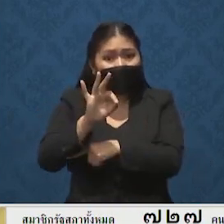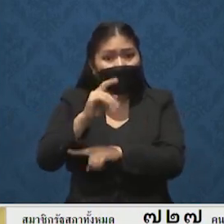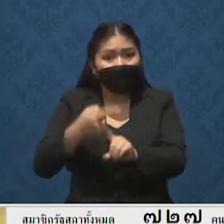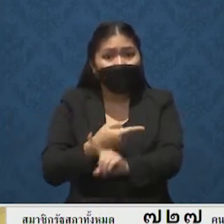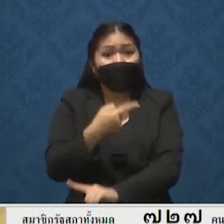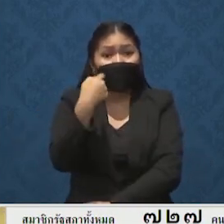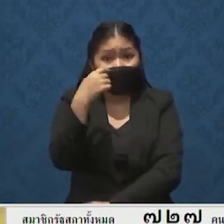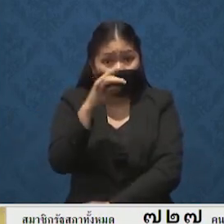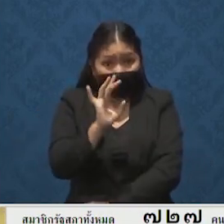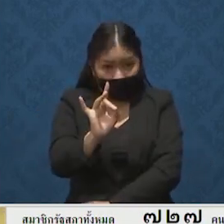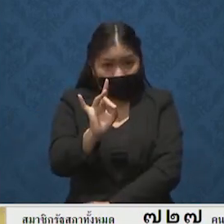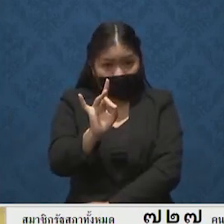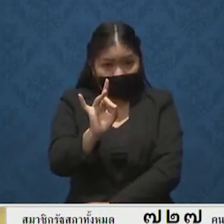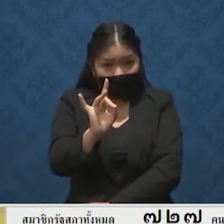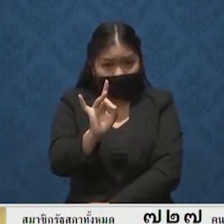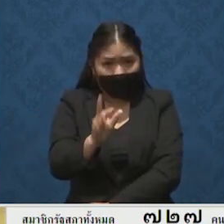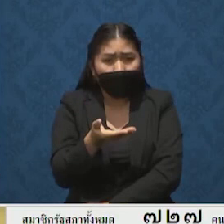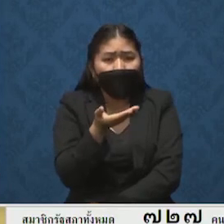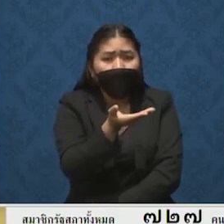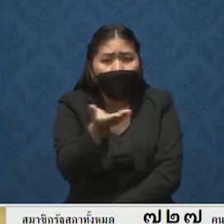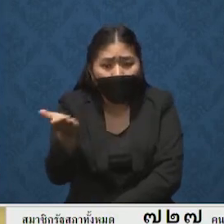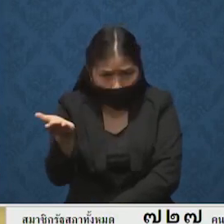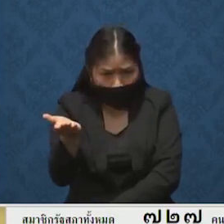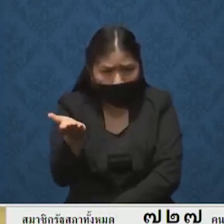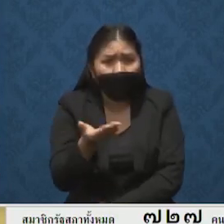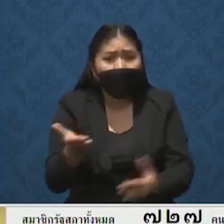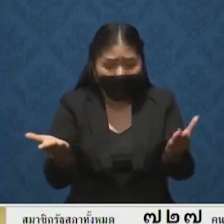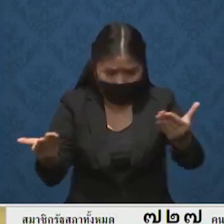มขอร้องพวกเรามาประชุมในวันที่10